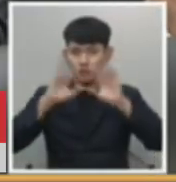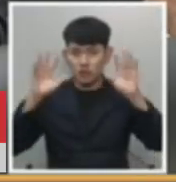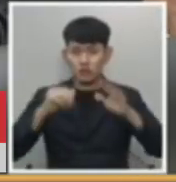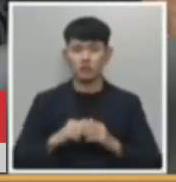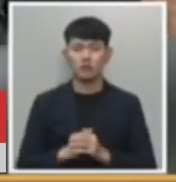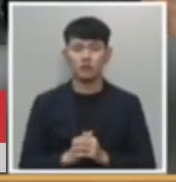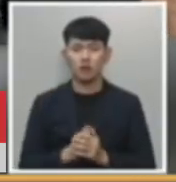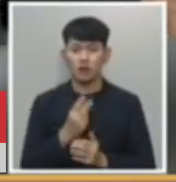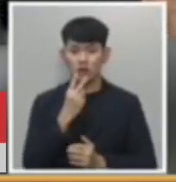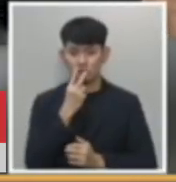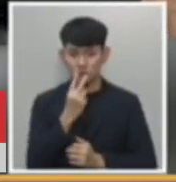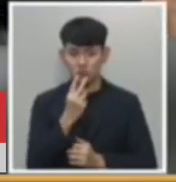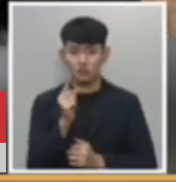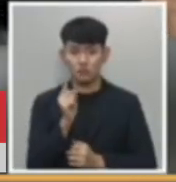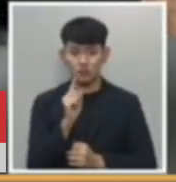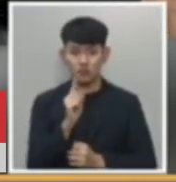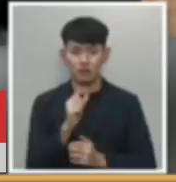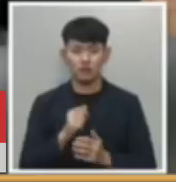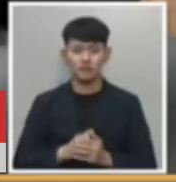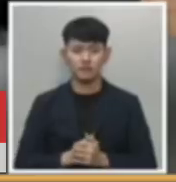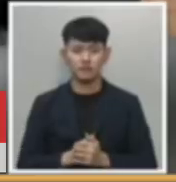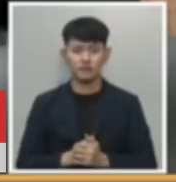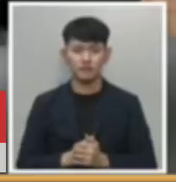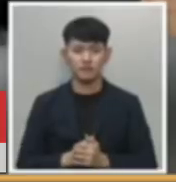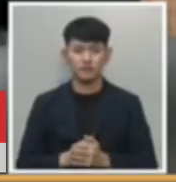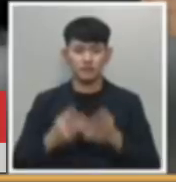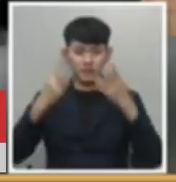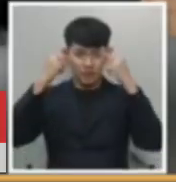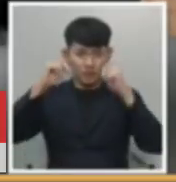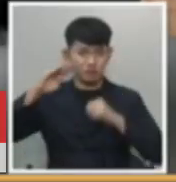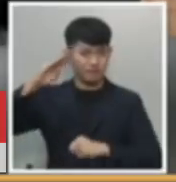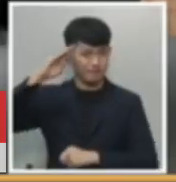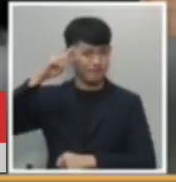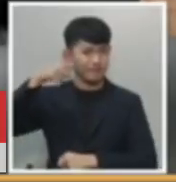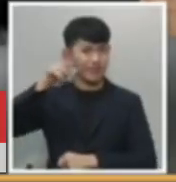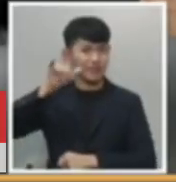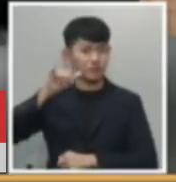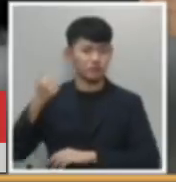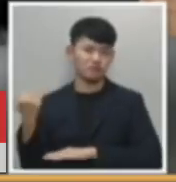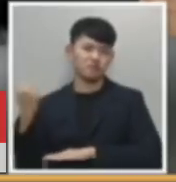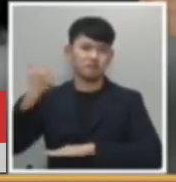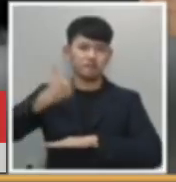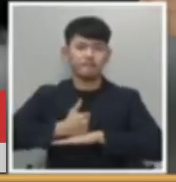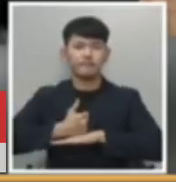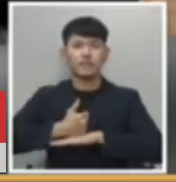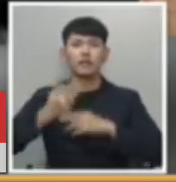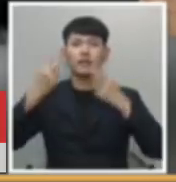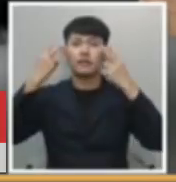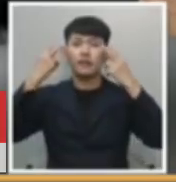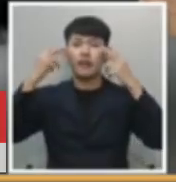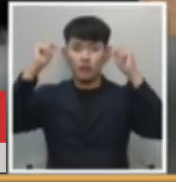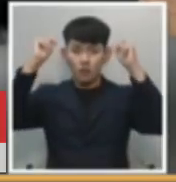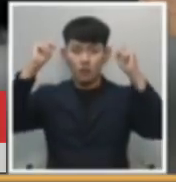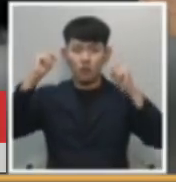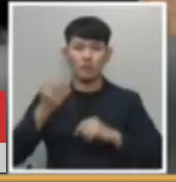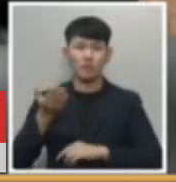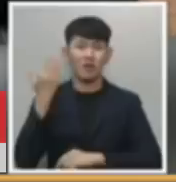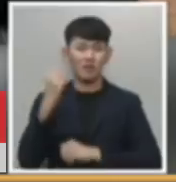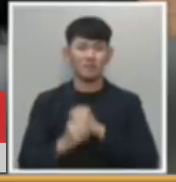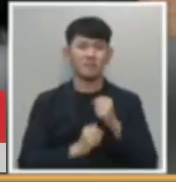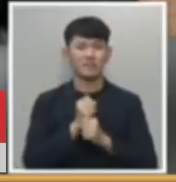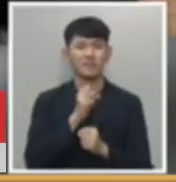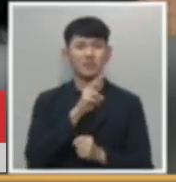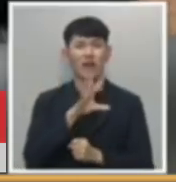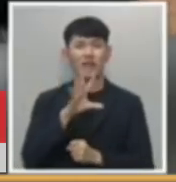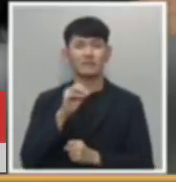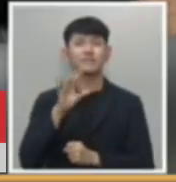าคือตั้งแต่ท่านประยุทธ์เนี่ยเข้ามาเป็นนายกรัฐมนตรีเนี่ยนะครับตั้งแต่ปี